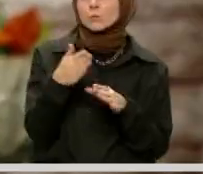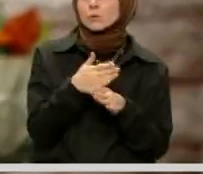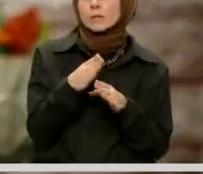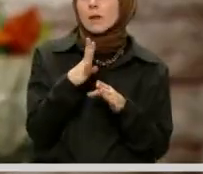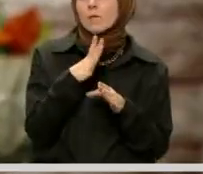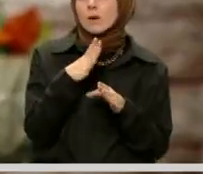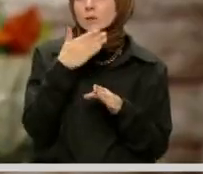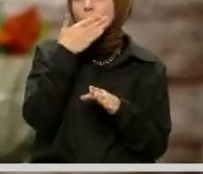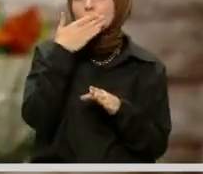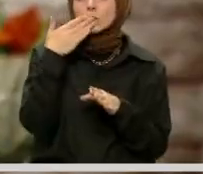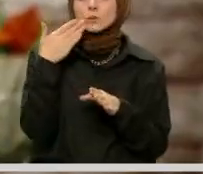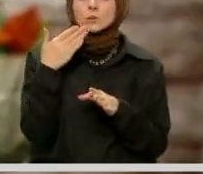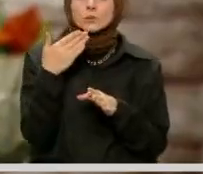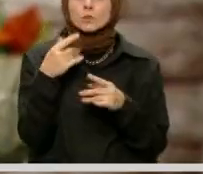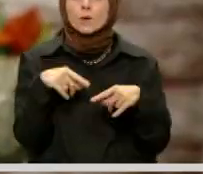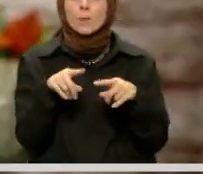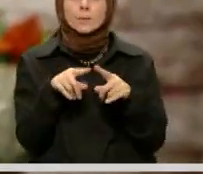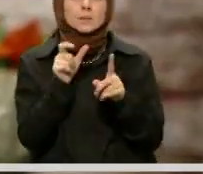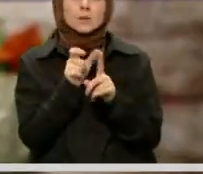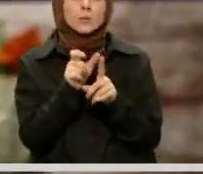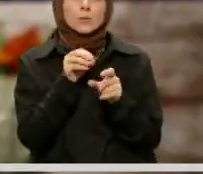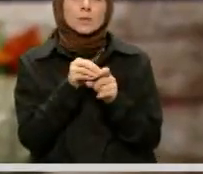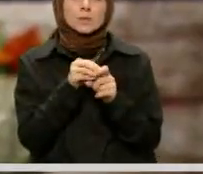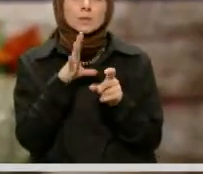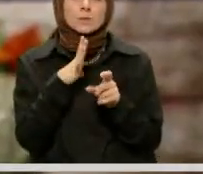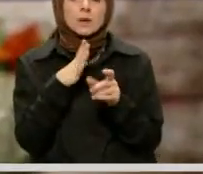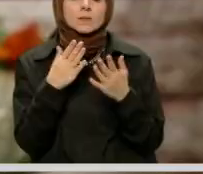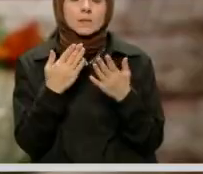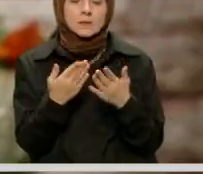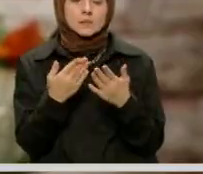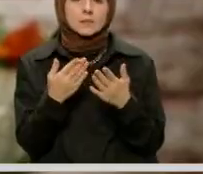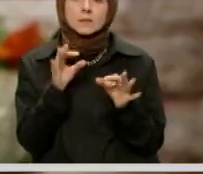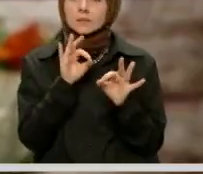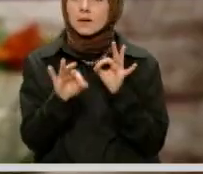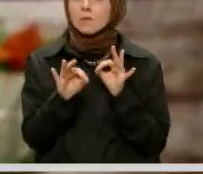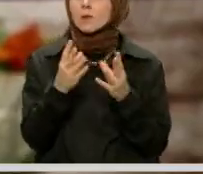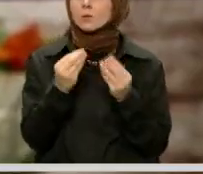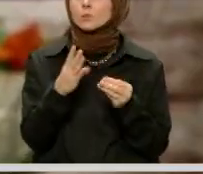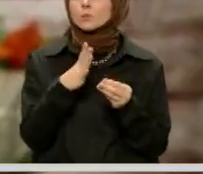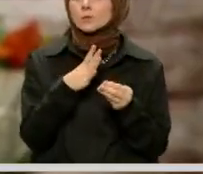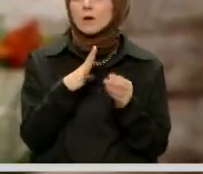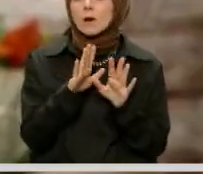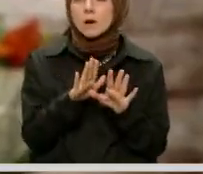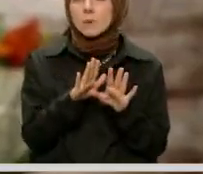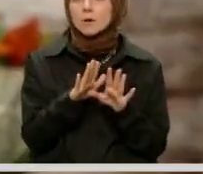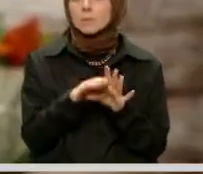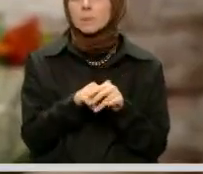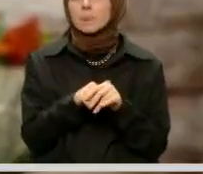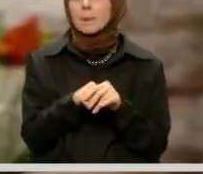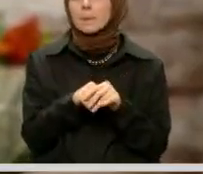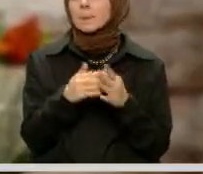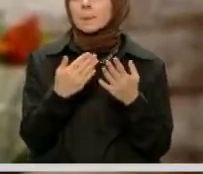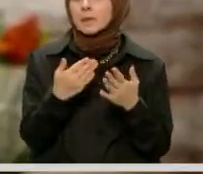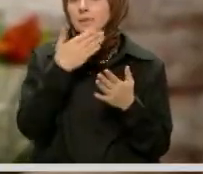Oruç aynı zamanda bizi korumak için vardır. Yani takvalı oluruz ama aynı zamanda Efendimiz tabiriyle es-sıyamu cünnetün.